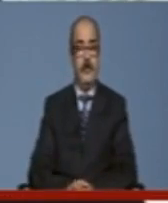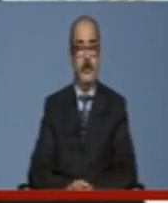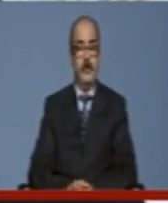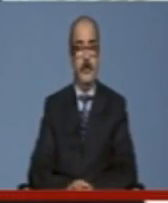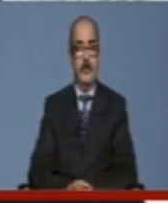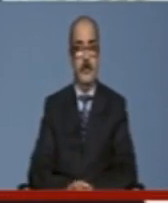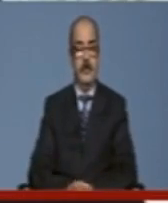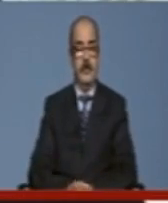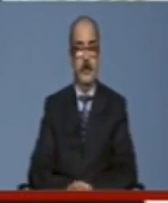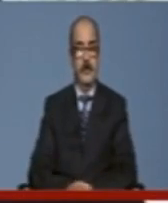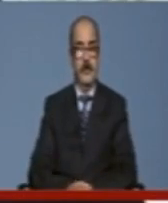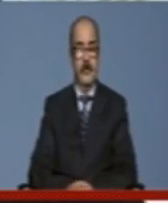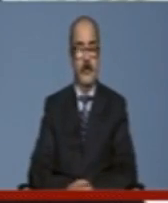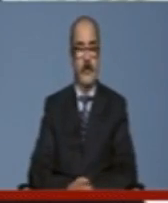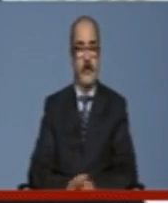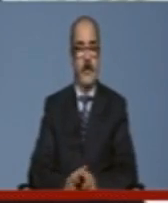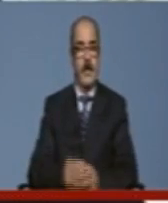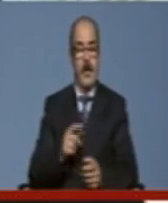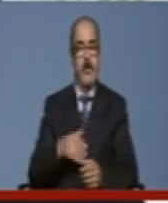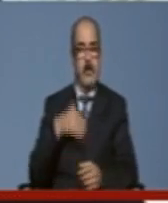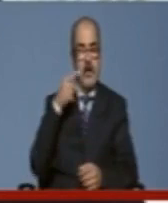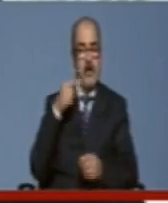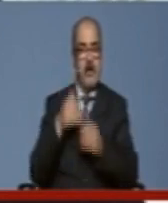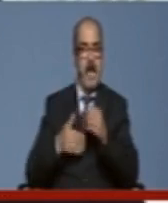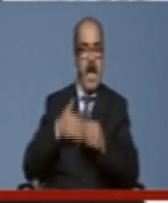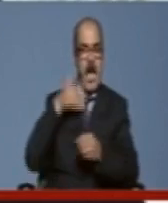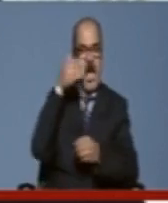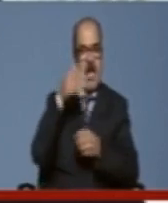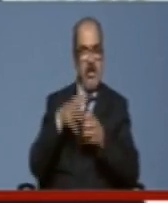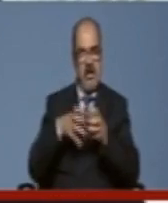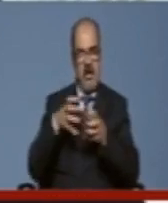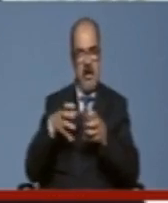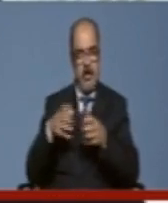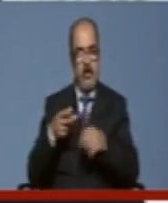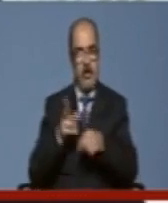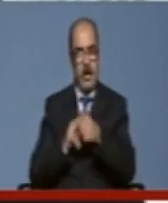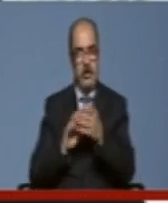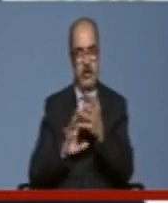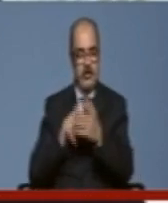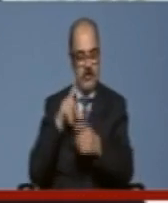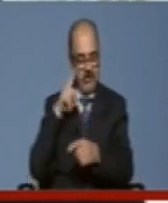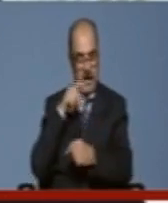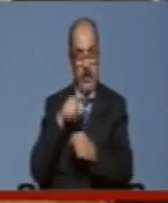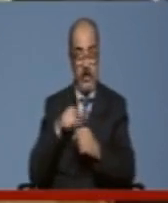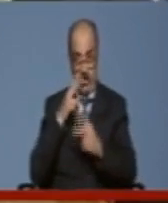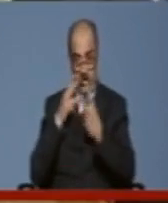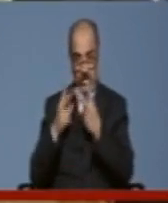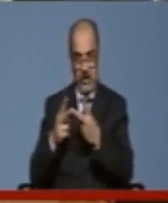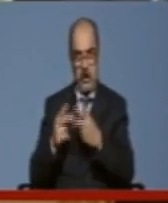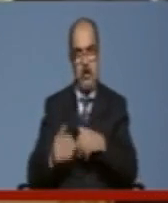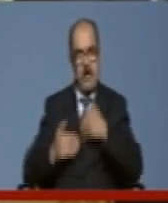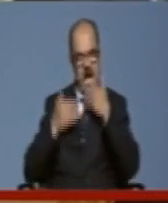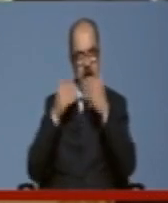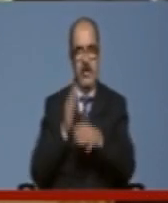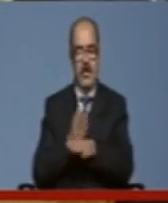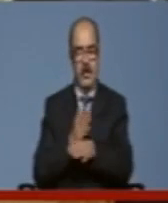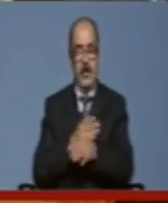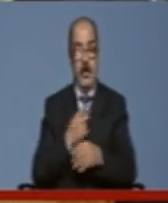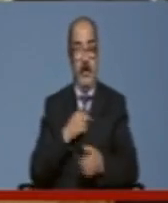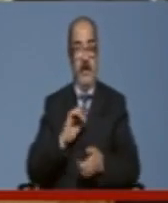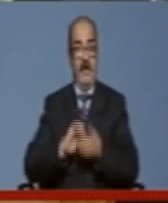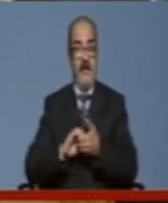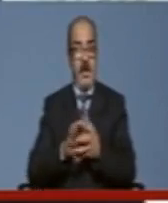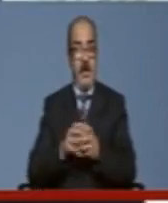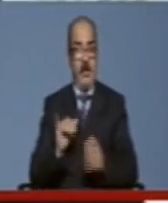يعني ما يكونش ليها تداعيات أكتر من اللي احنا بنشوفه دلوقتي. اتفقت مع فخامة الرئيس على أهمية